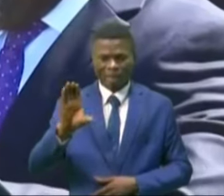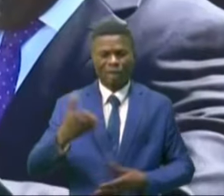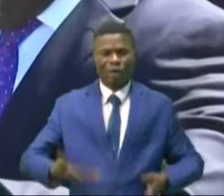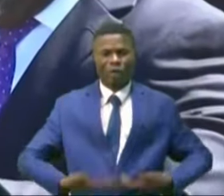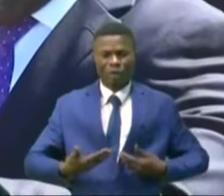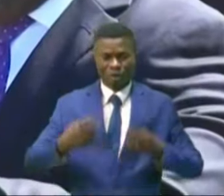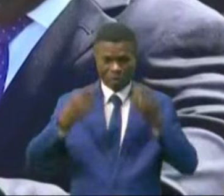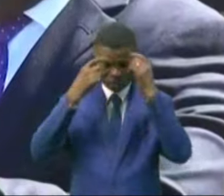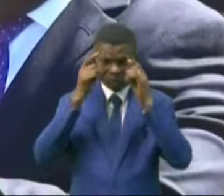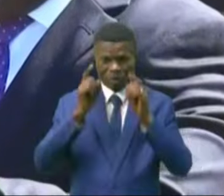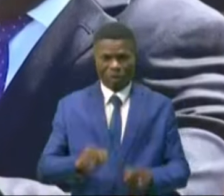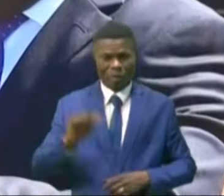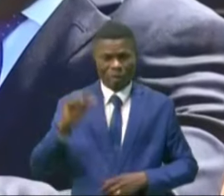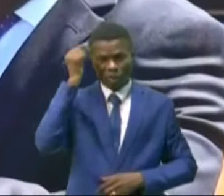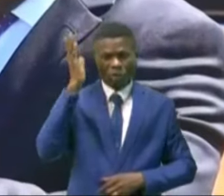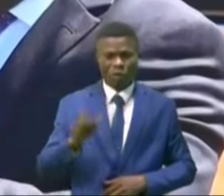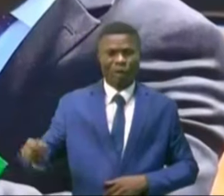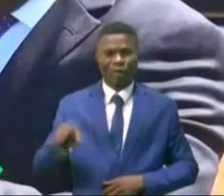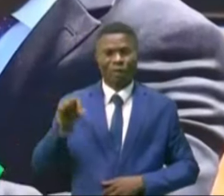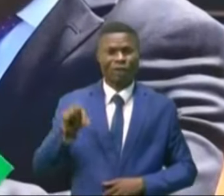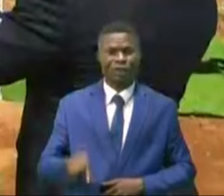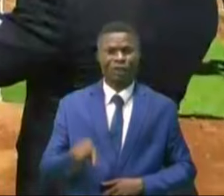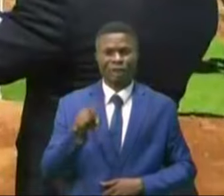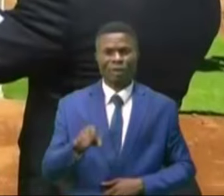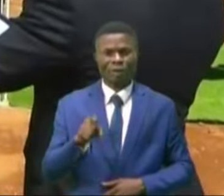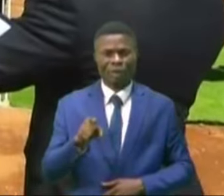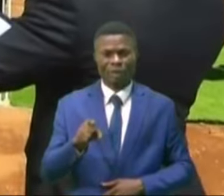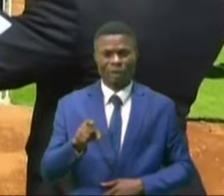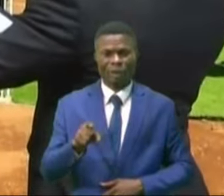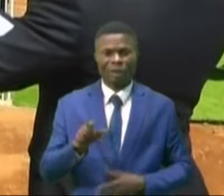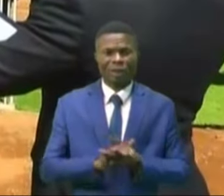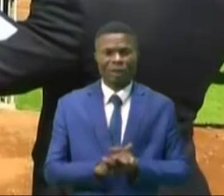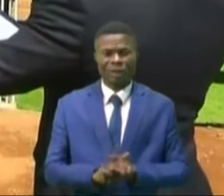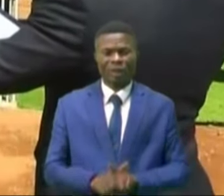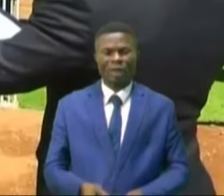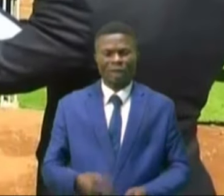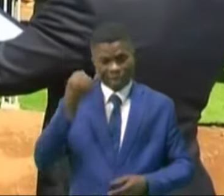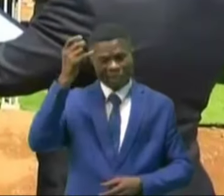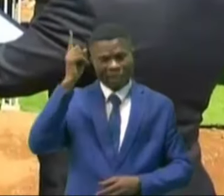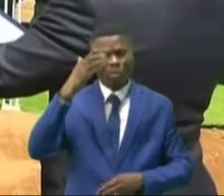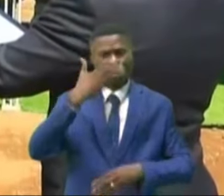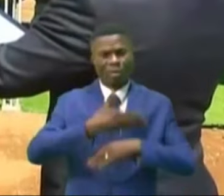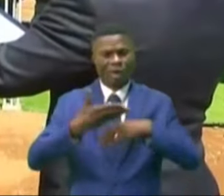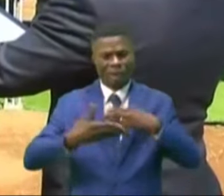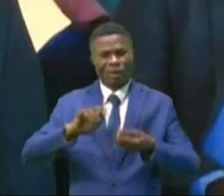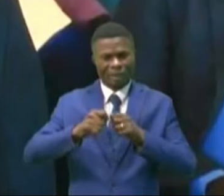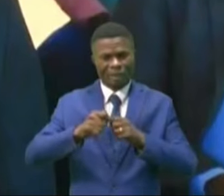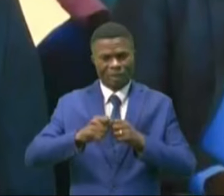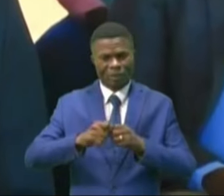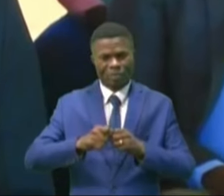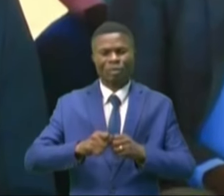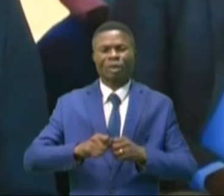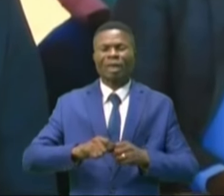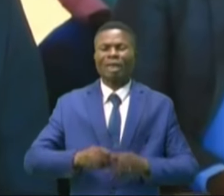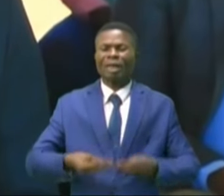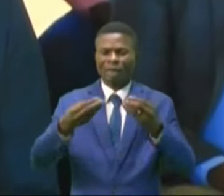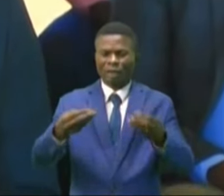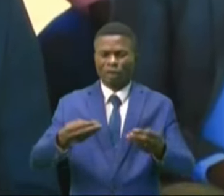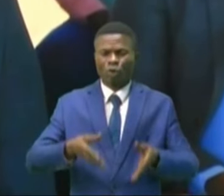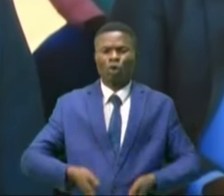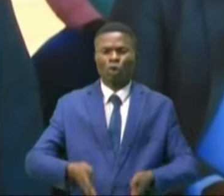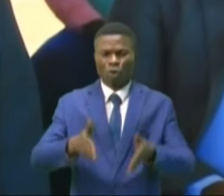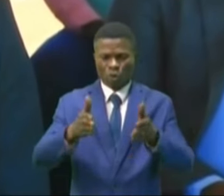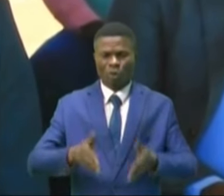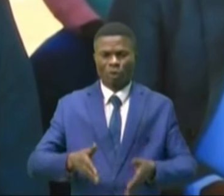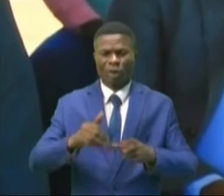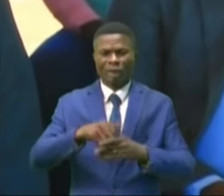la détermination du gouverneur Jacques Kiabula-Katwe, qui a fait de la construction, l'entretien et la réhabilitation des infrastructures routières